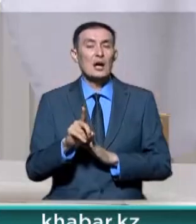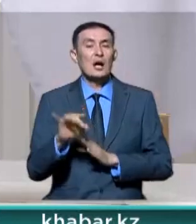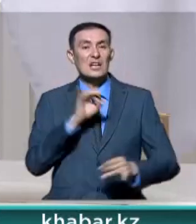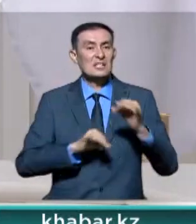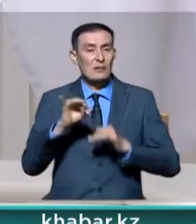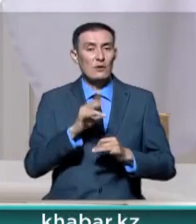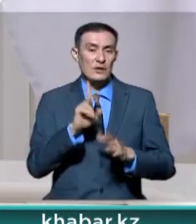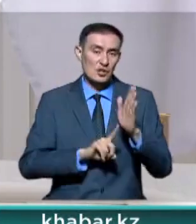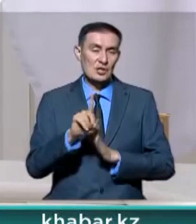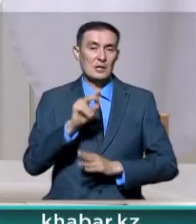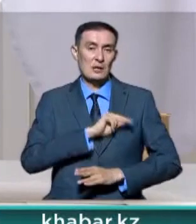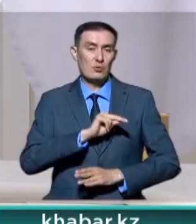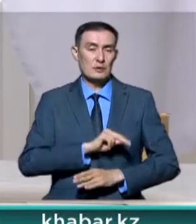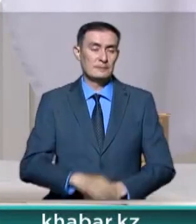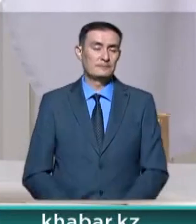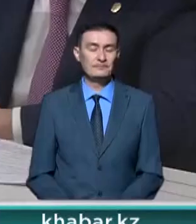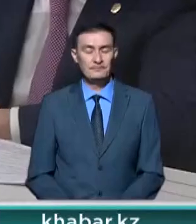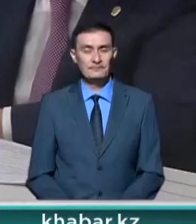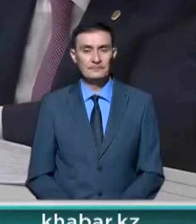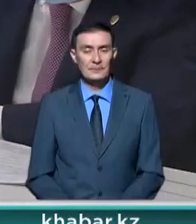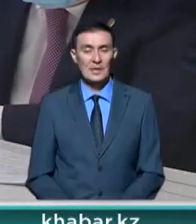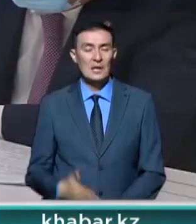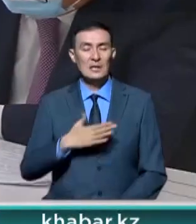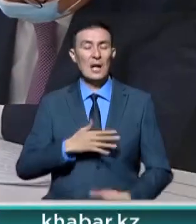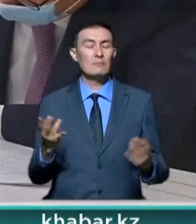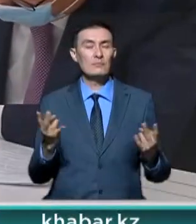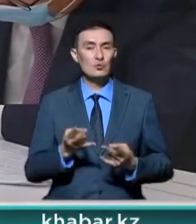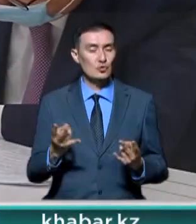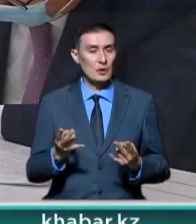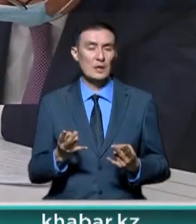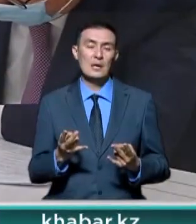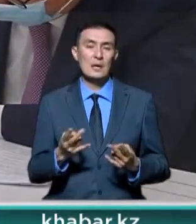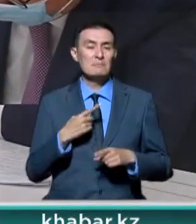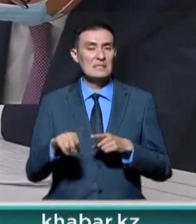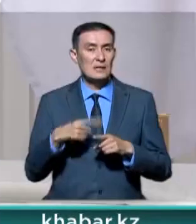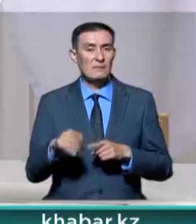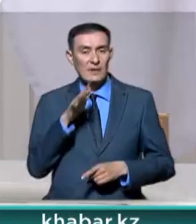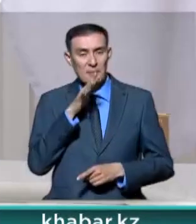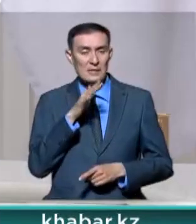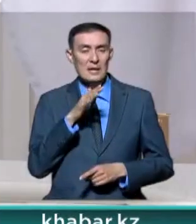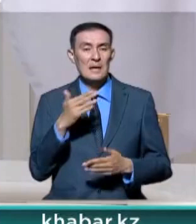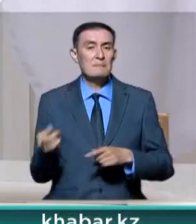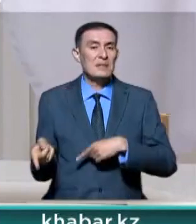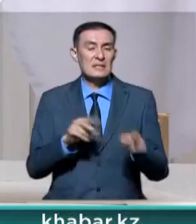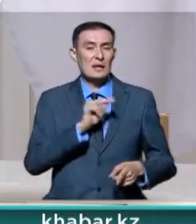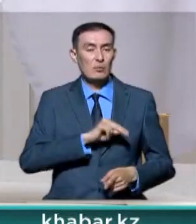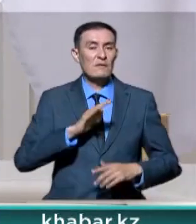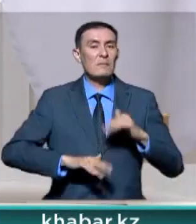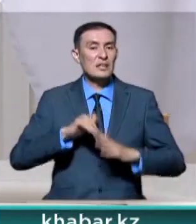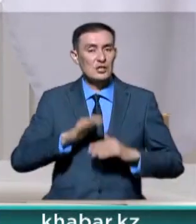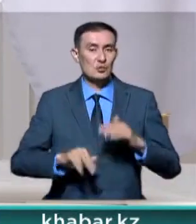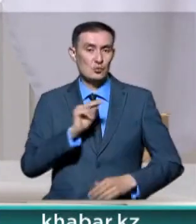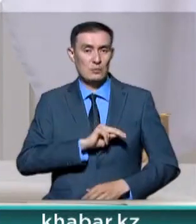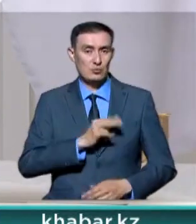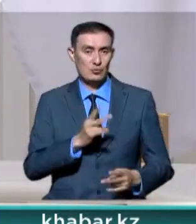делу, подчеркнул президент. Нам следует, на мой взгляд, в скорейшем времени перевести работу на практические